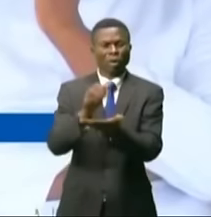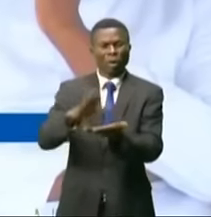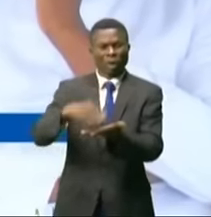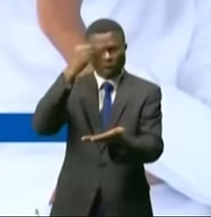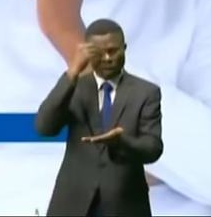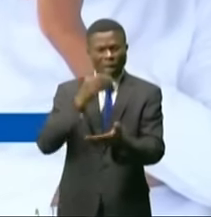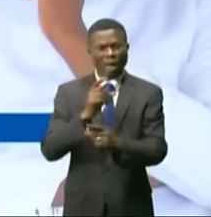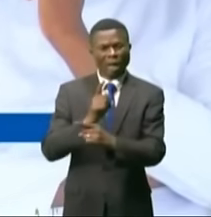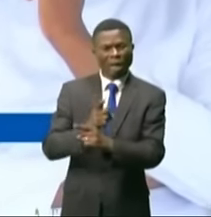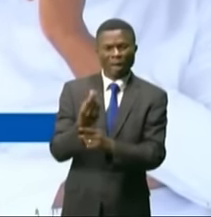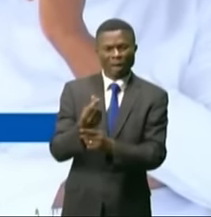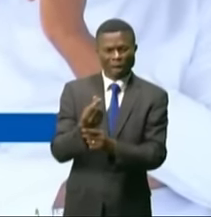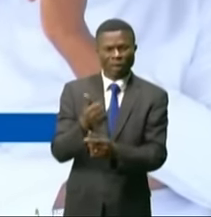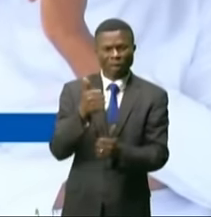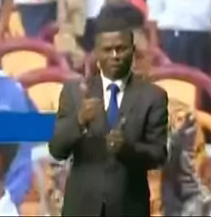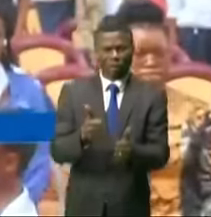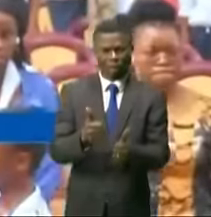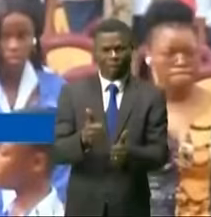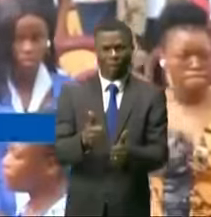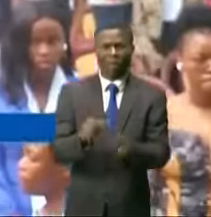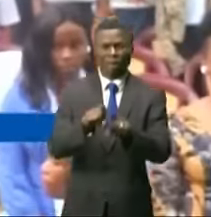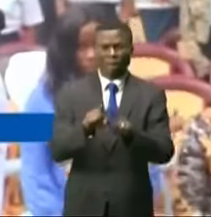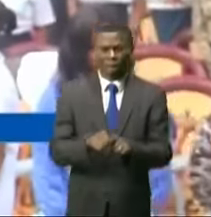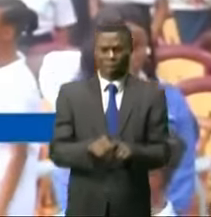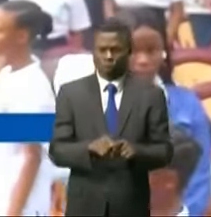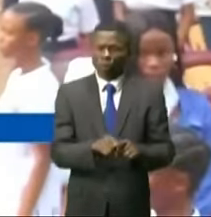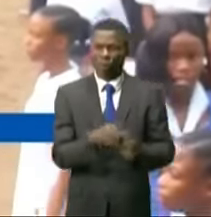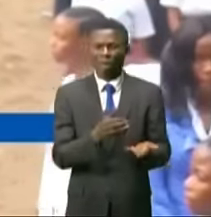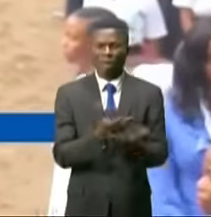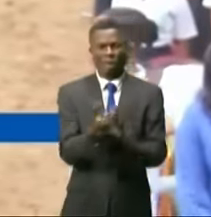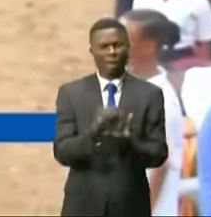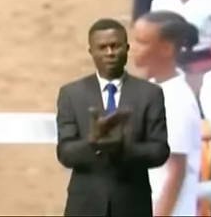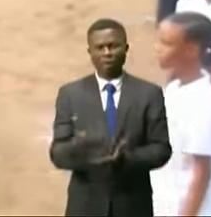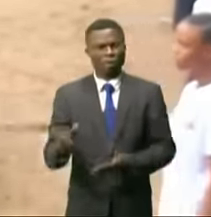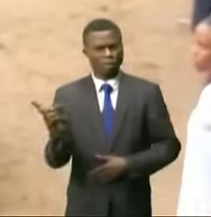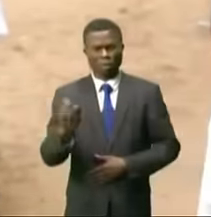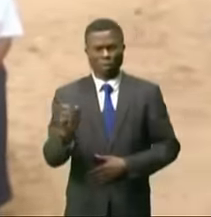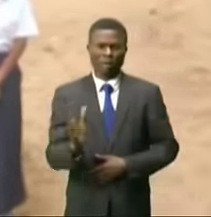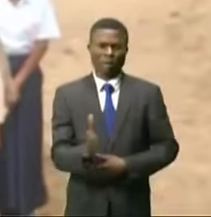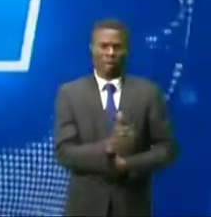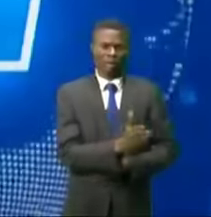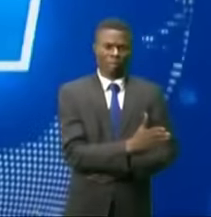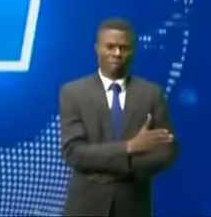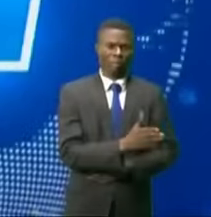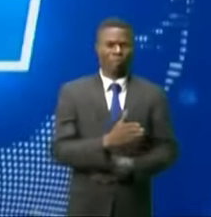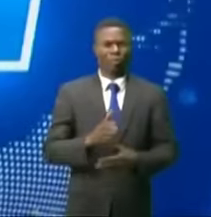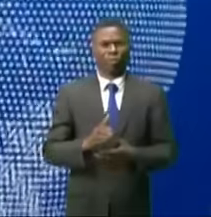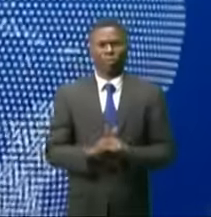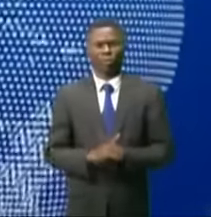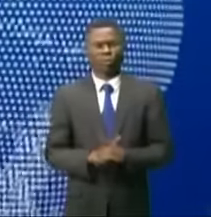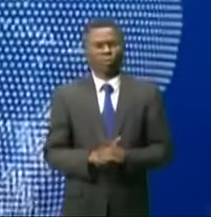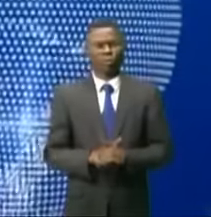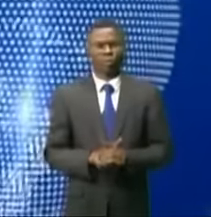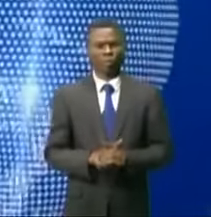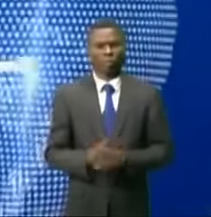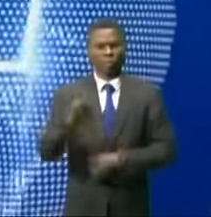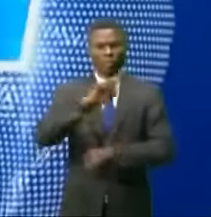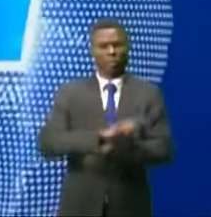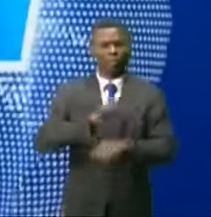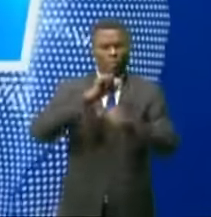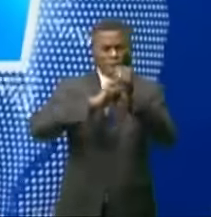bien gérer l'argent et surtout à l'épargner pour faire face aux problèmes de la vie. Une